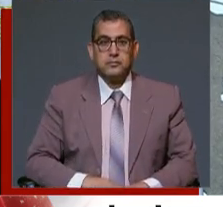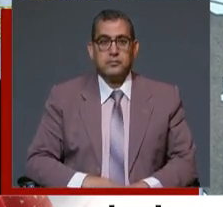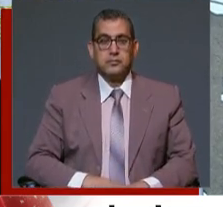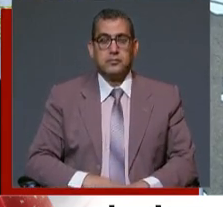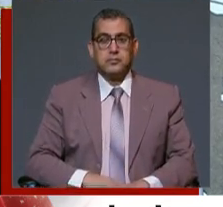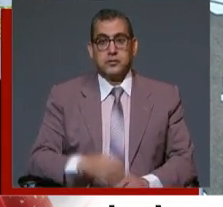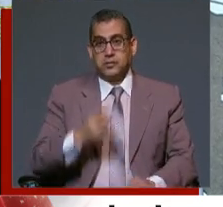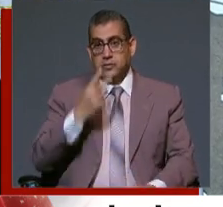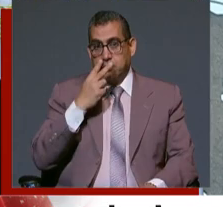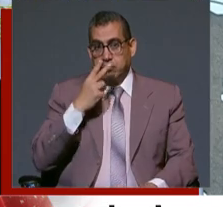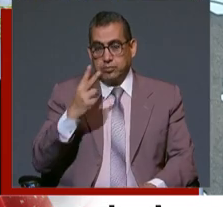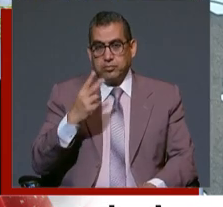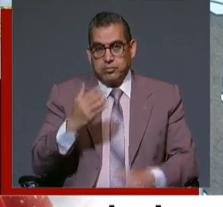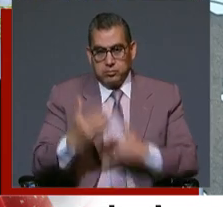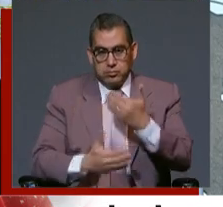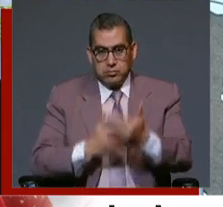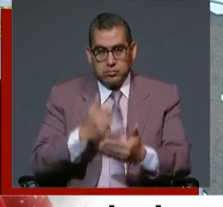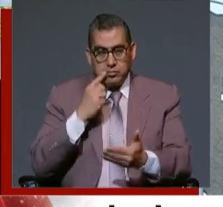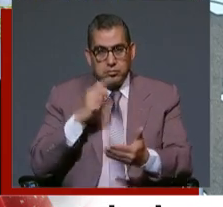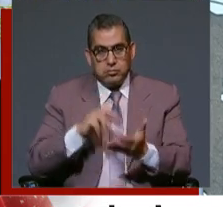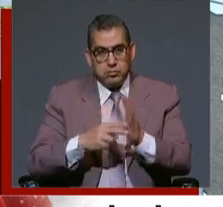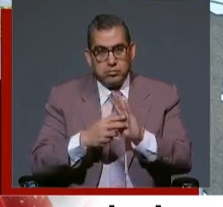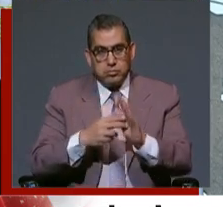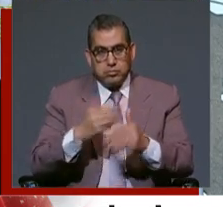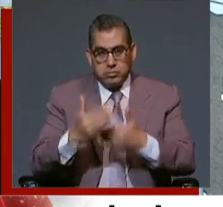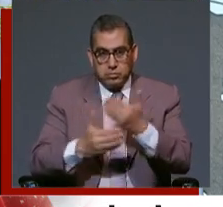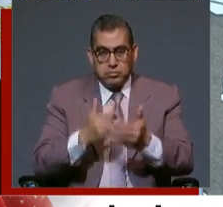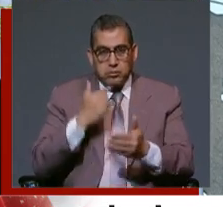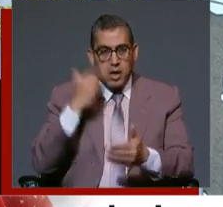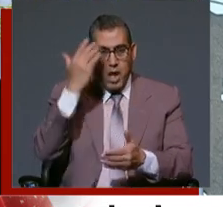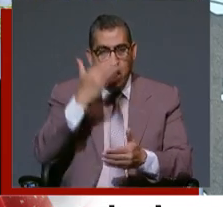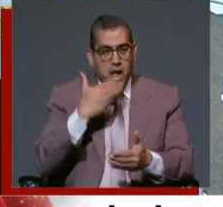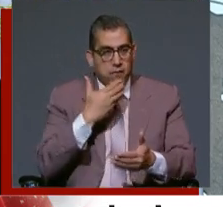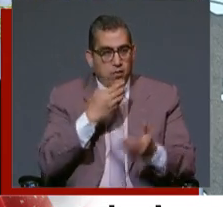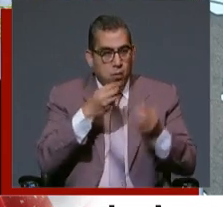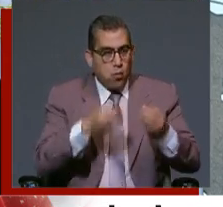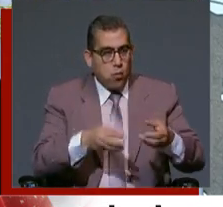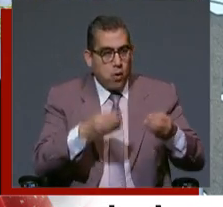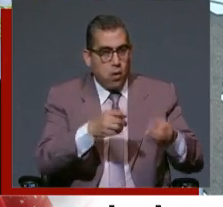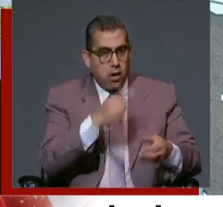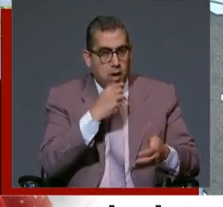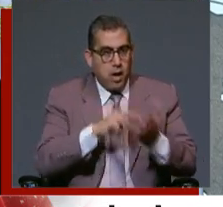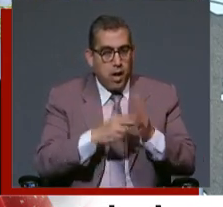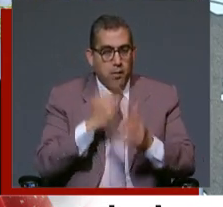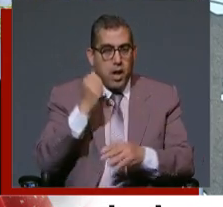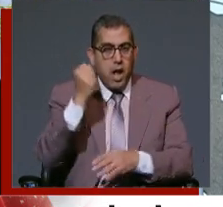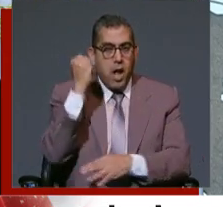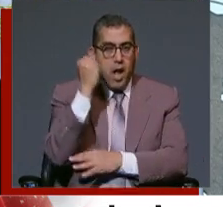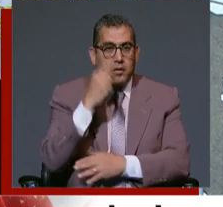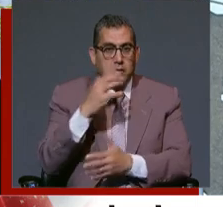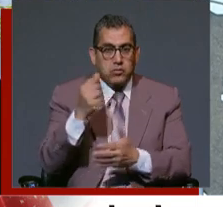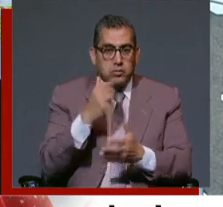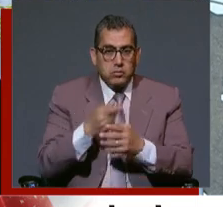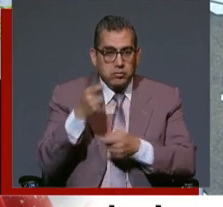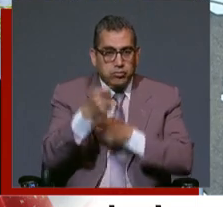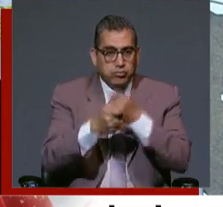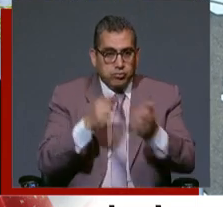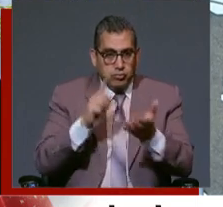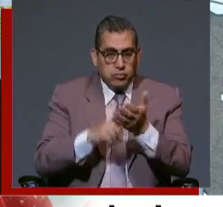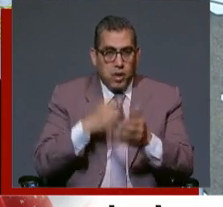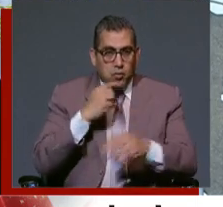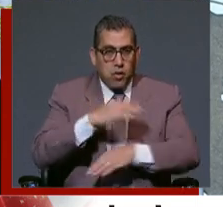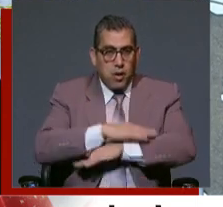وبالنظر إلى التدهور في المالية العامة للدول الأفريقية، سيعتمد التخفيف من قيود التمويل بالتأكيد على